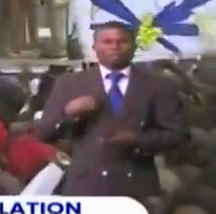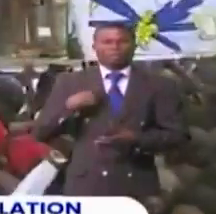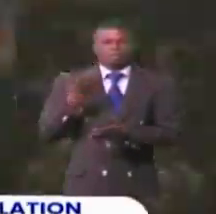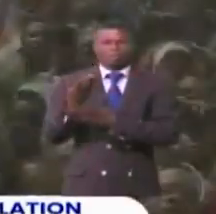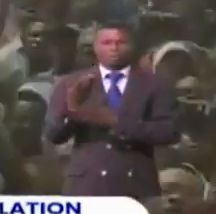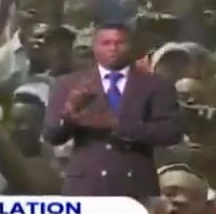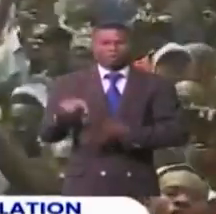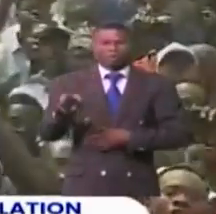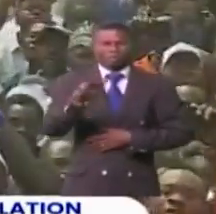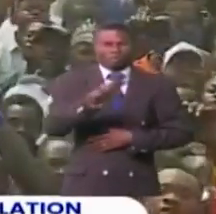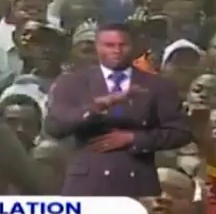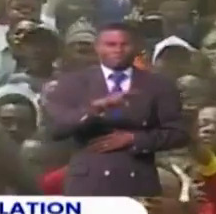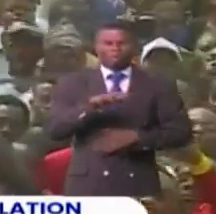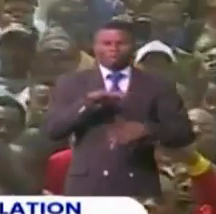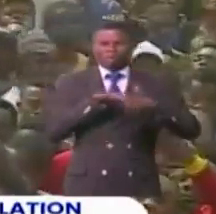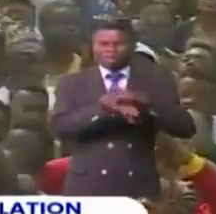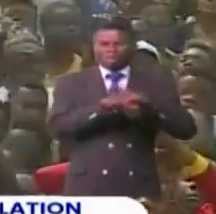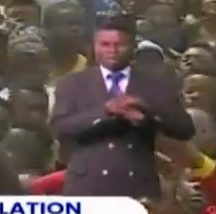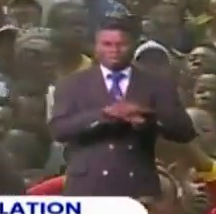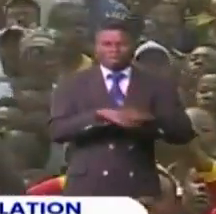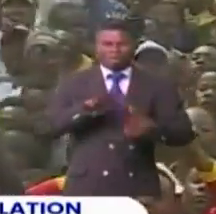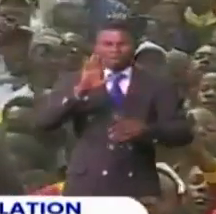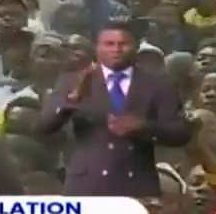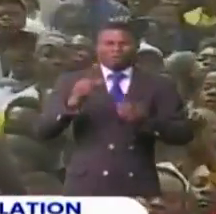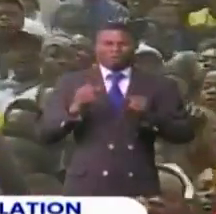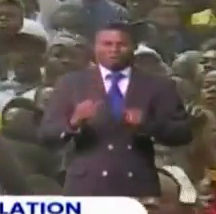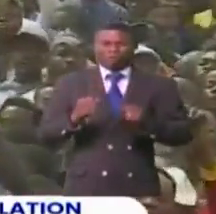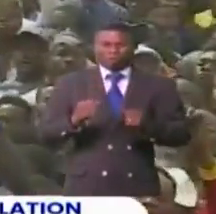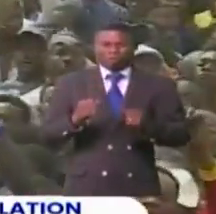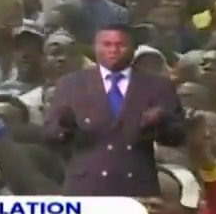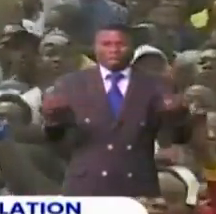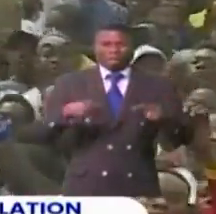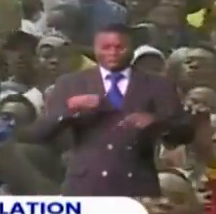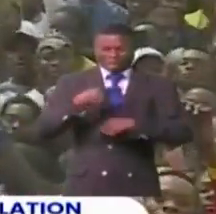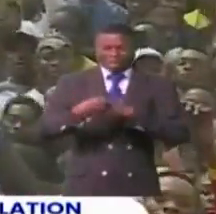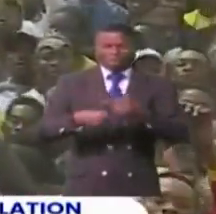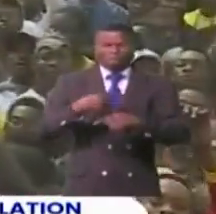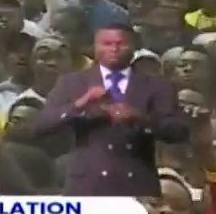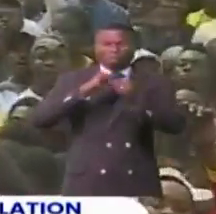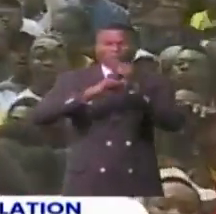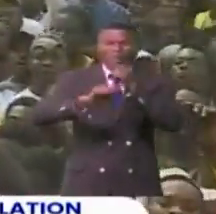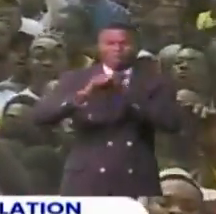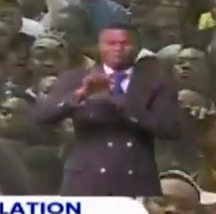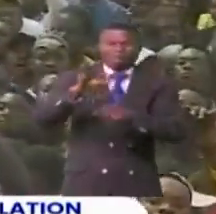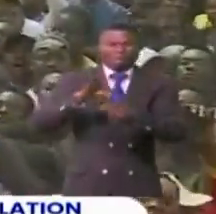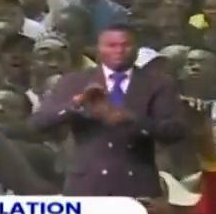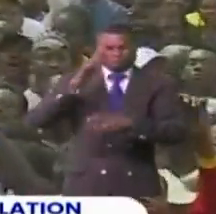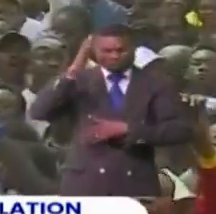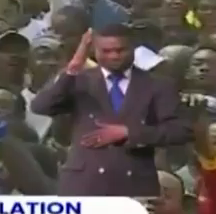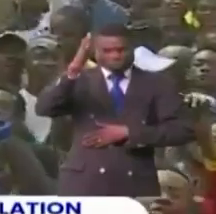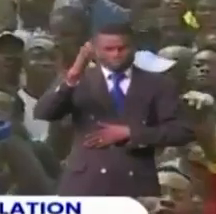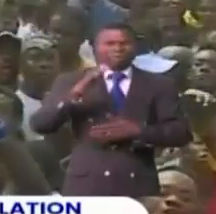Nasekibino, Bobomba, Énergie, Nabino, Tangourobanda, campagne électorale.